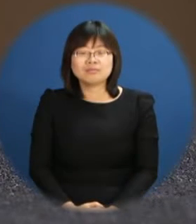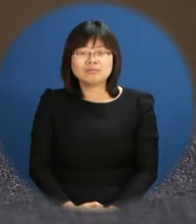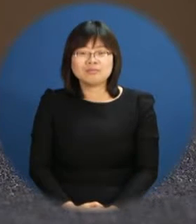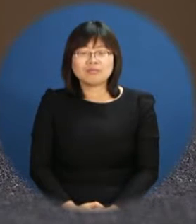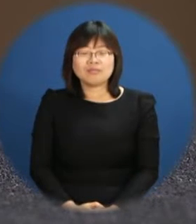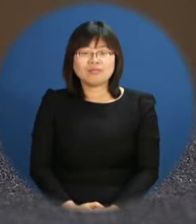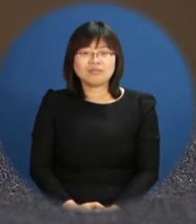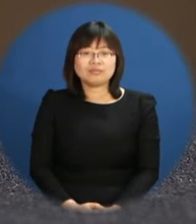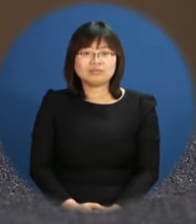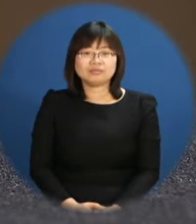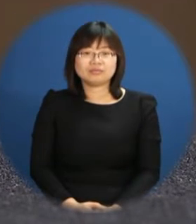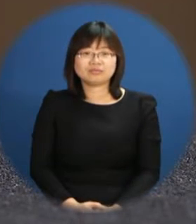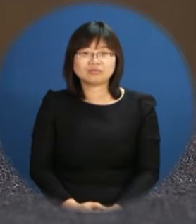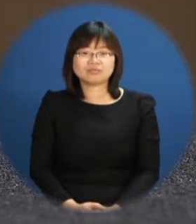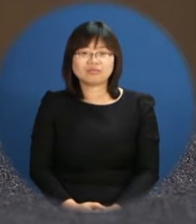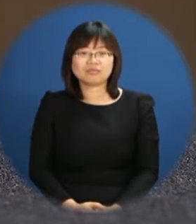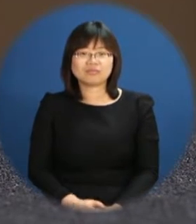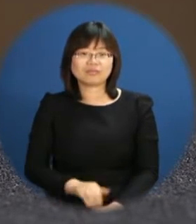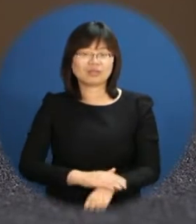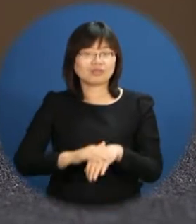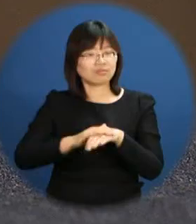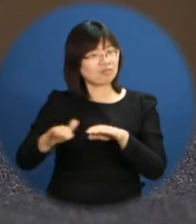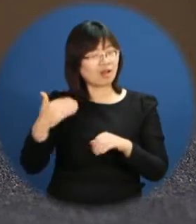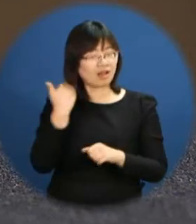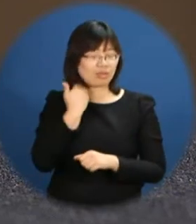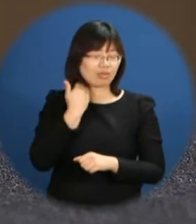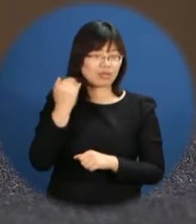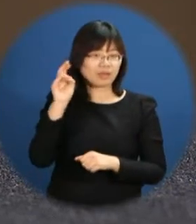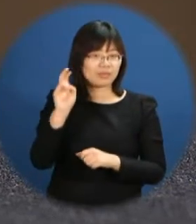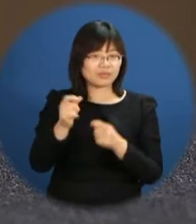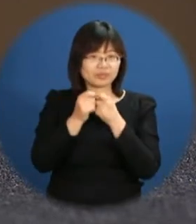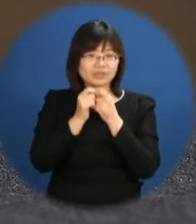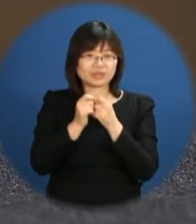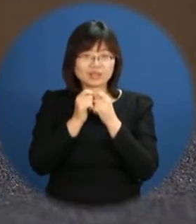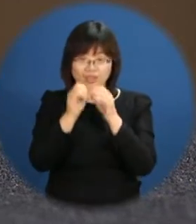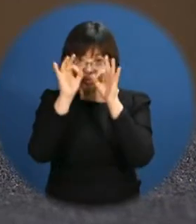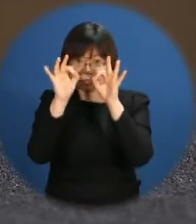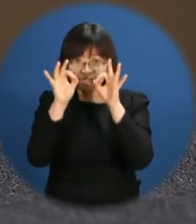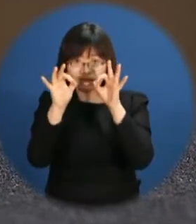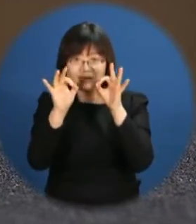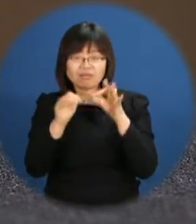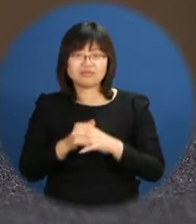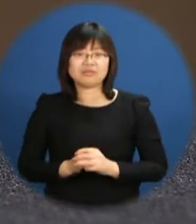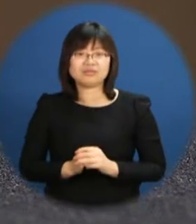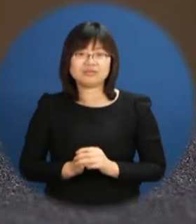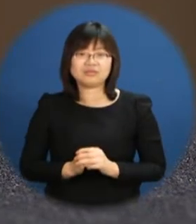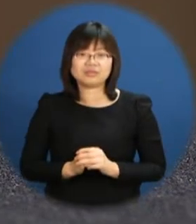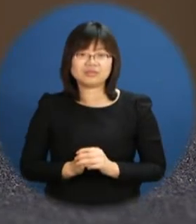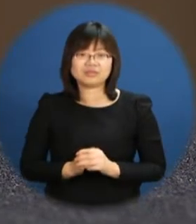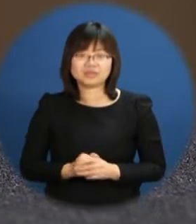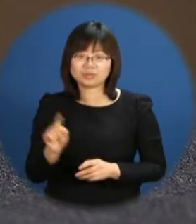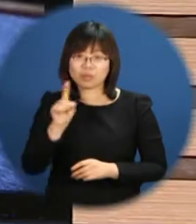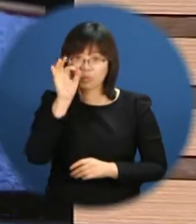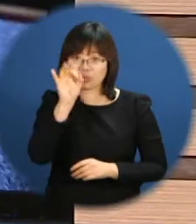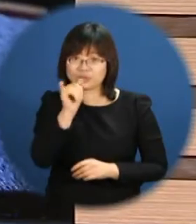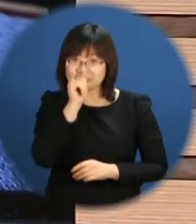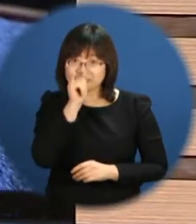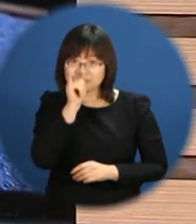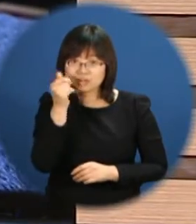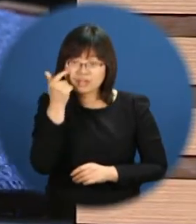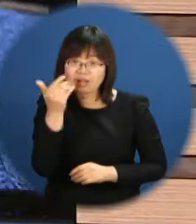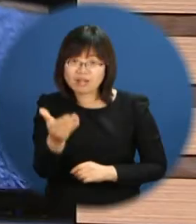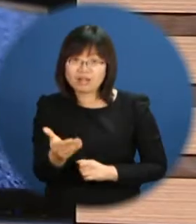일단 뭐 잘 아무것도 안 보이실 텐데 자세히 자꾸 보시면 뭐 보이세요